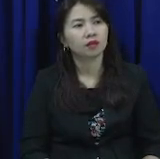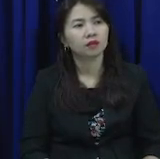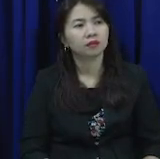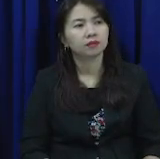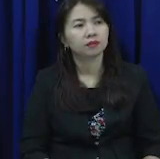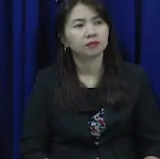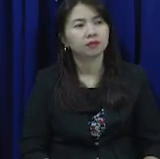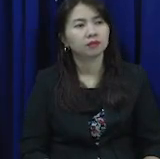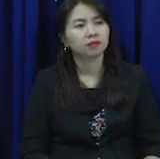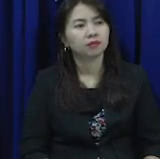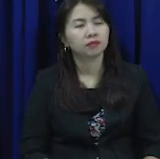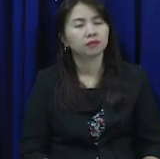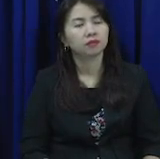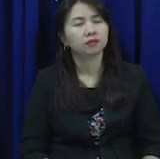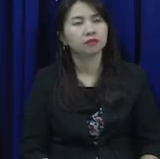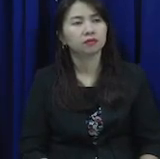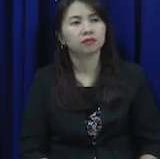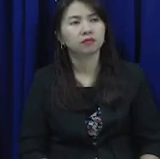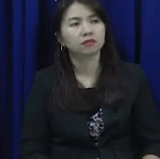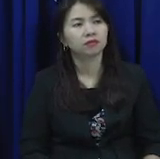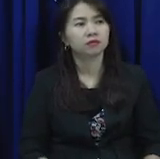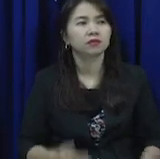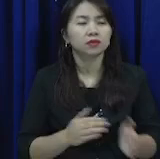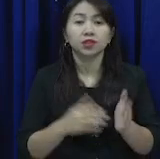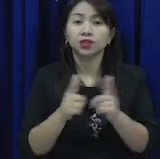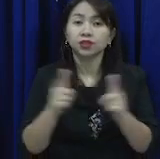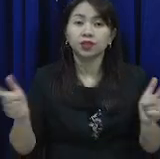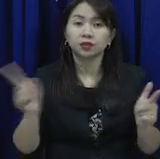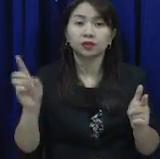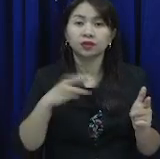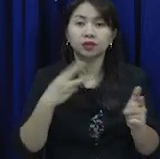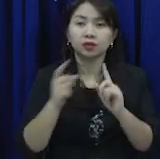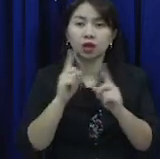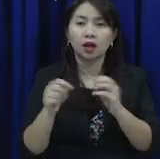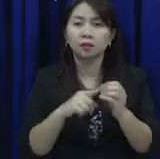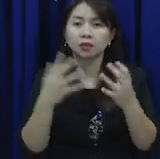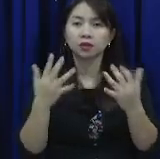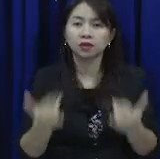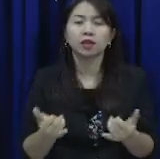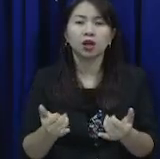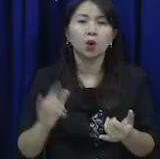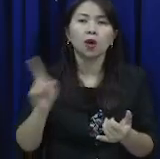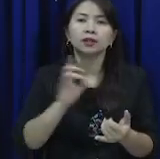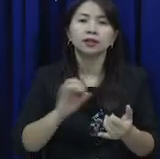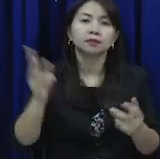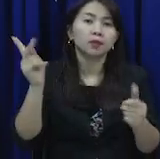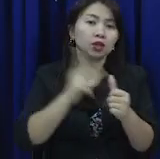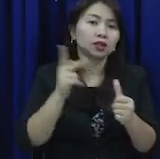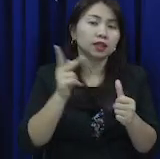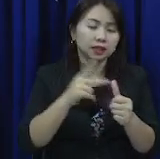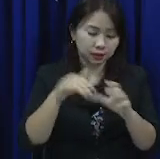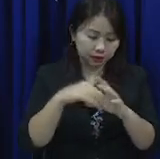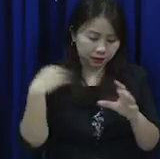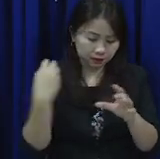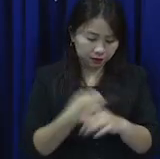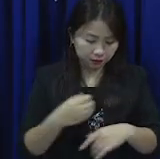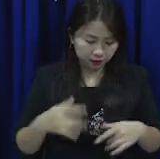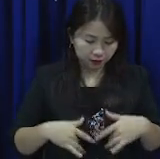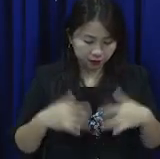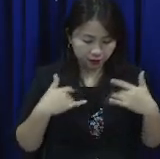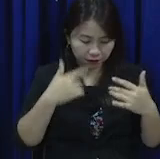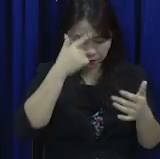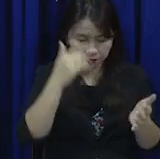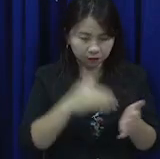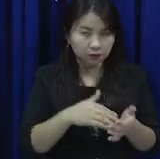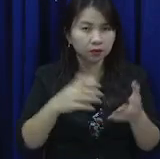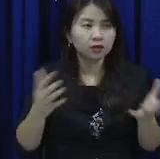cultivating ourselves once again kung ano young people kung ano yung nasanay yung pinaka priority ninyo sa buhay ninyo because cultivating